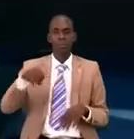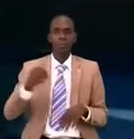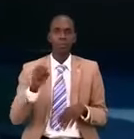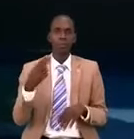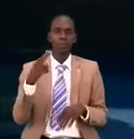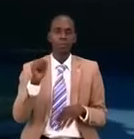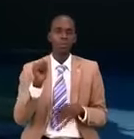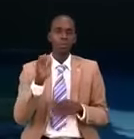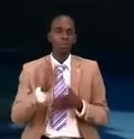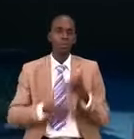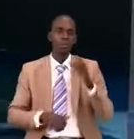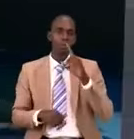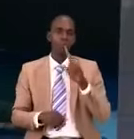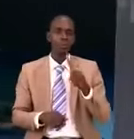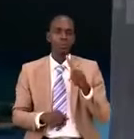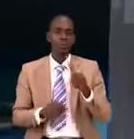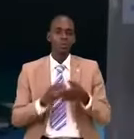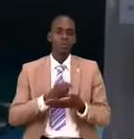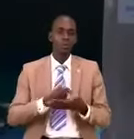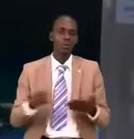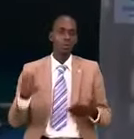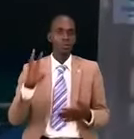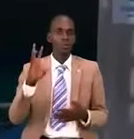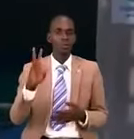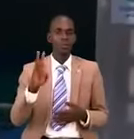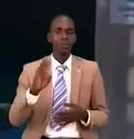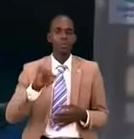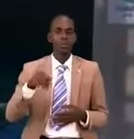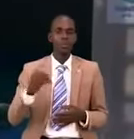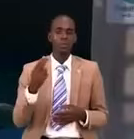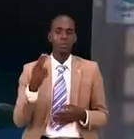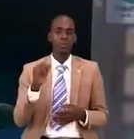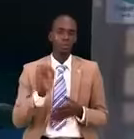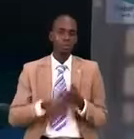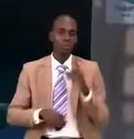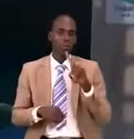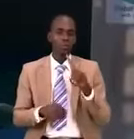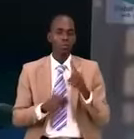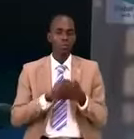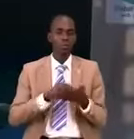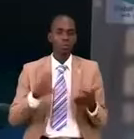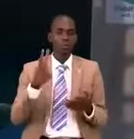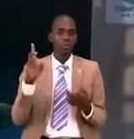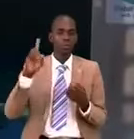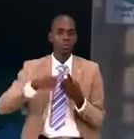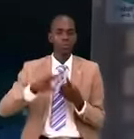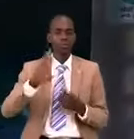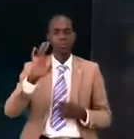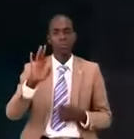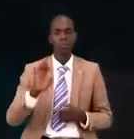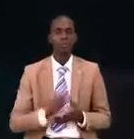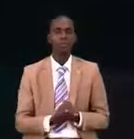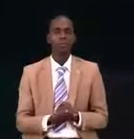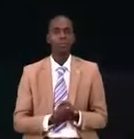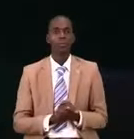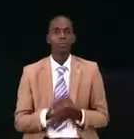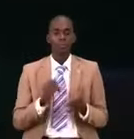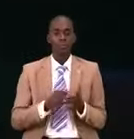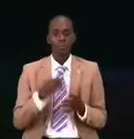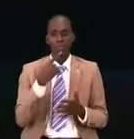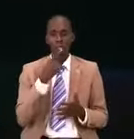verset 9 aider vers 16-6 fortifie-toi et prend